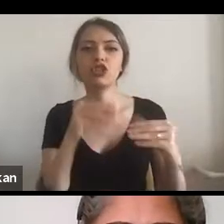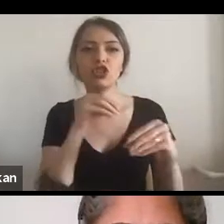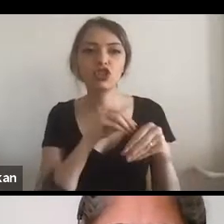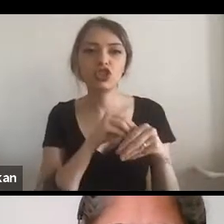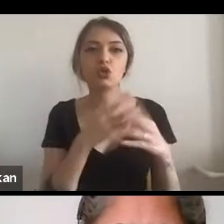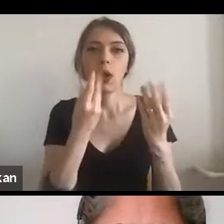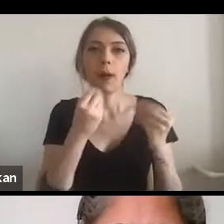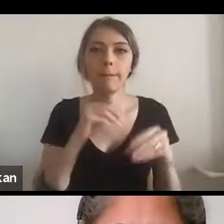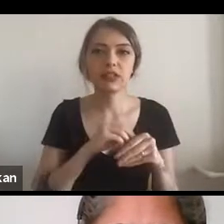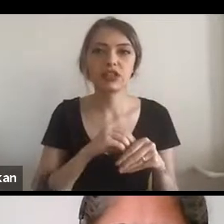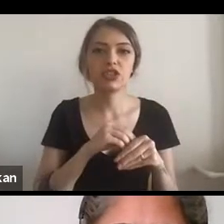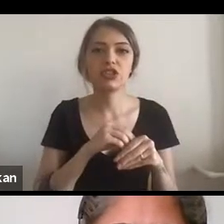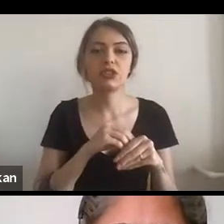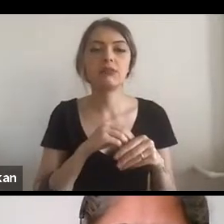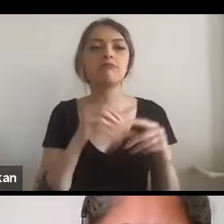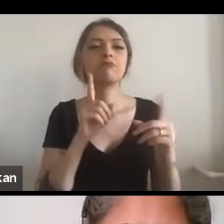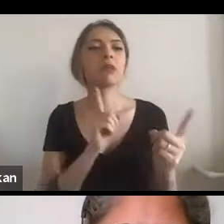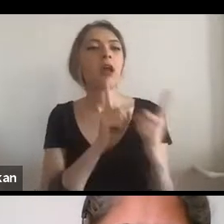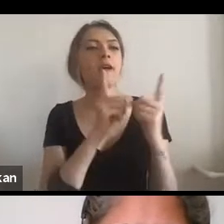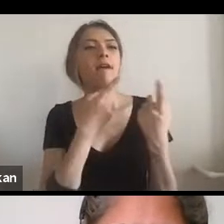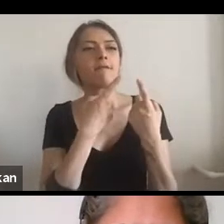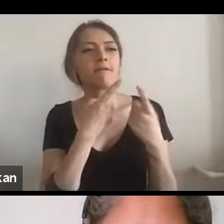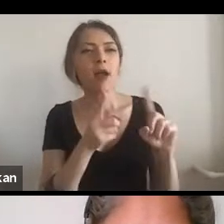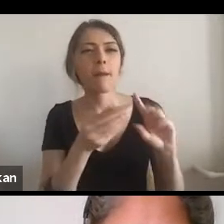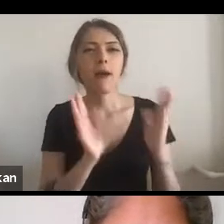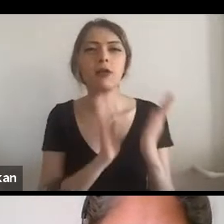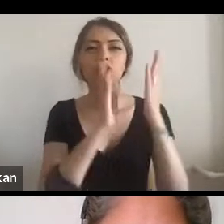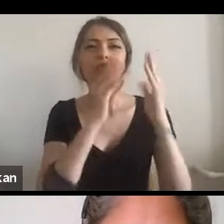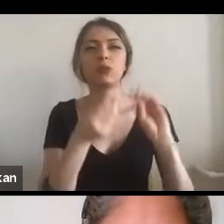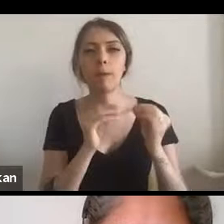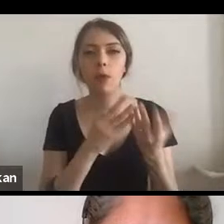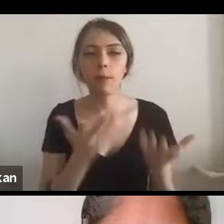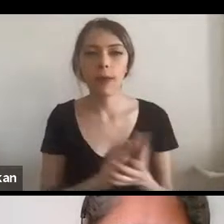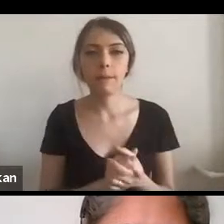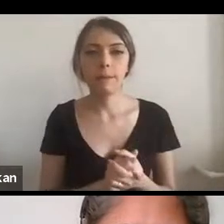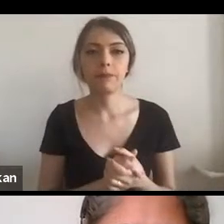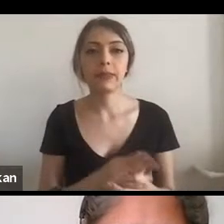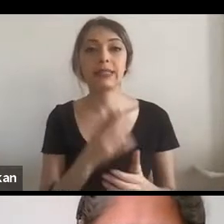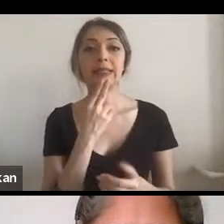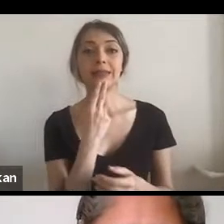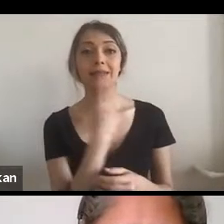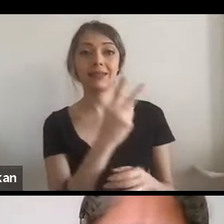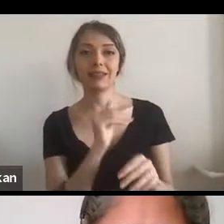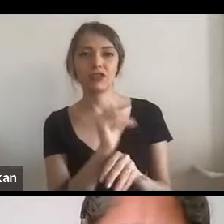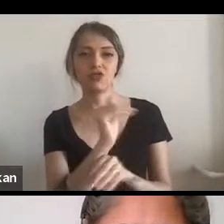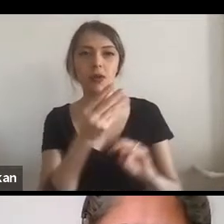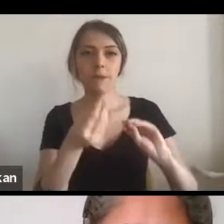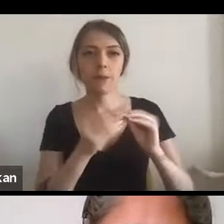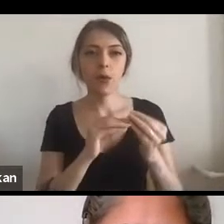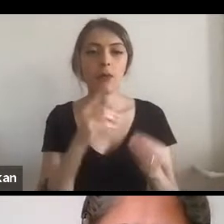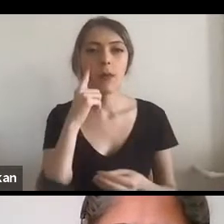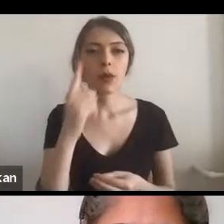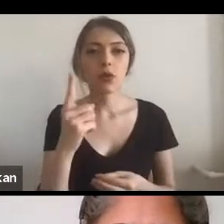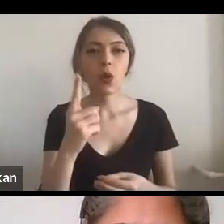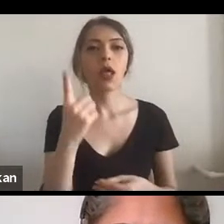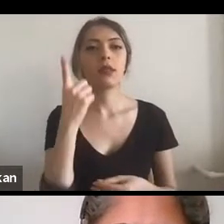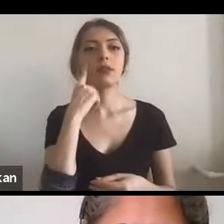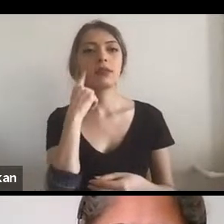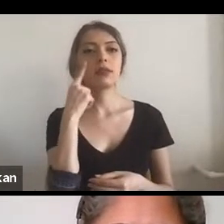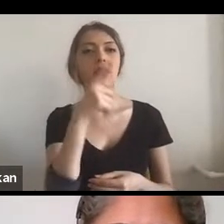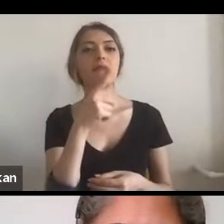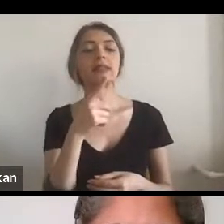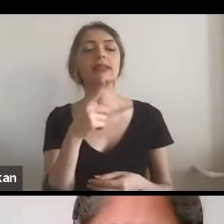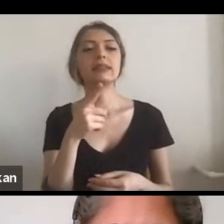sağlanmasında yaşadığımız geri adımlar ve kadına yönelik şiddet konusunda devletin resmi veriler oluşturmuyor